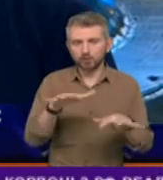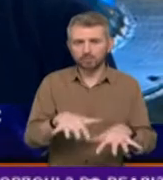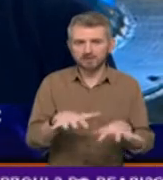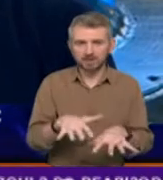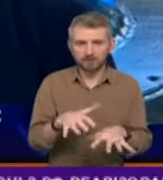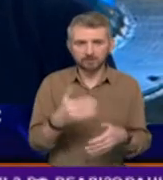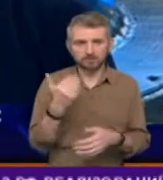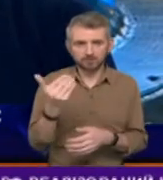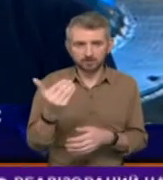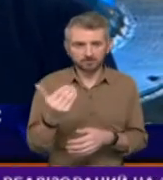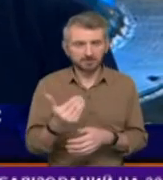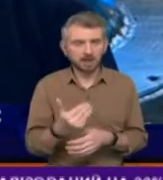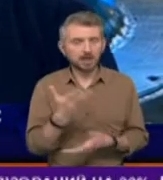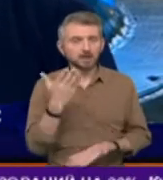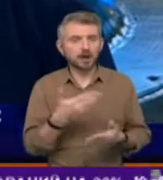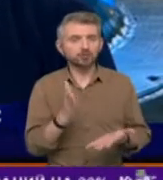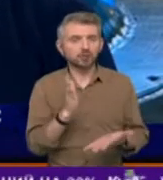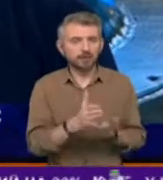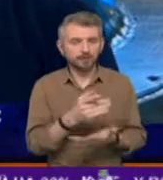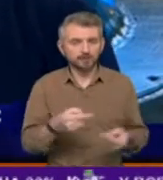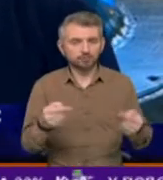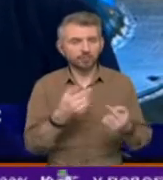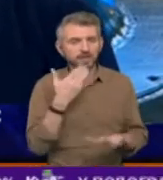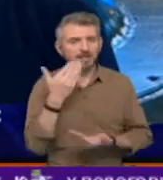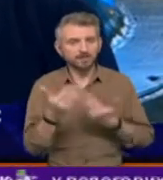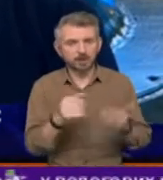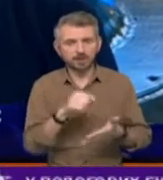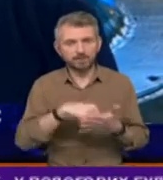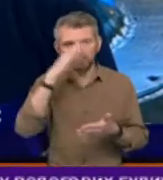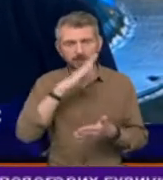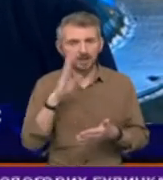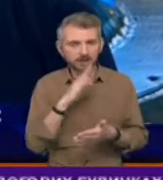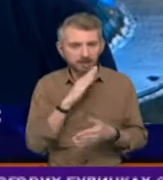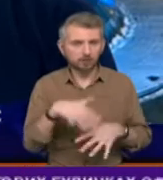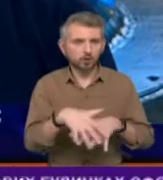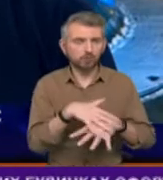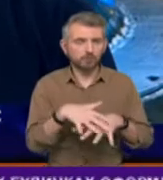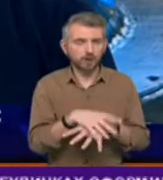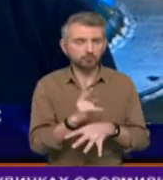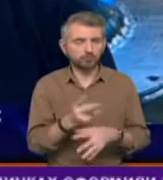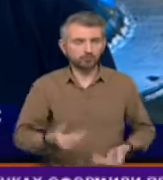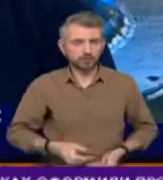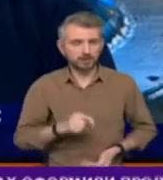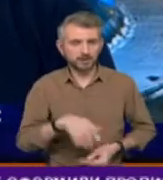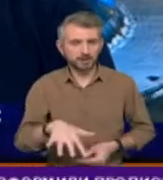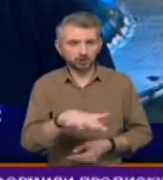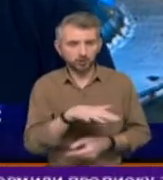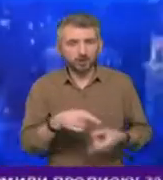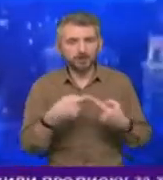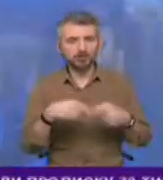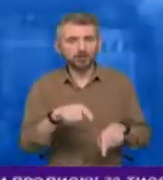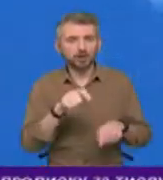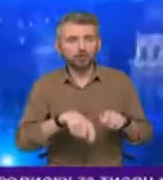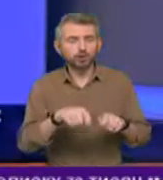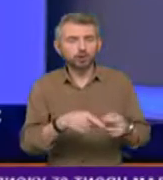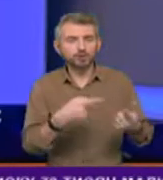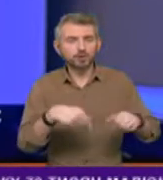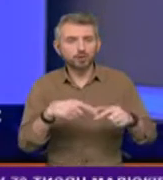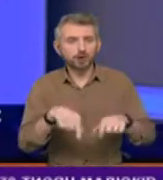є буквально 20 хвилин, але дуже важлива тема, пов'язана із складанням ЗНО, зовнішнього незалежного оцінювання. Вже не перший